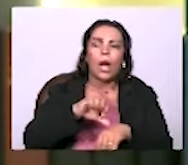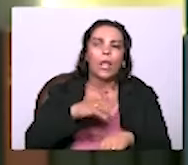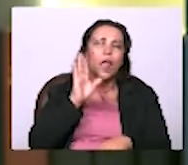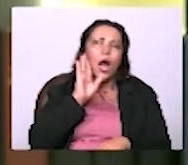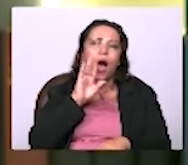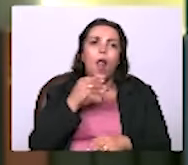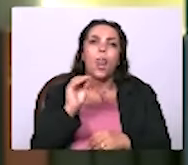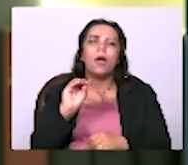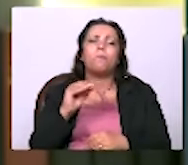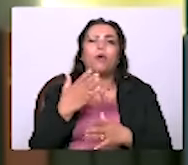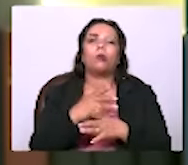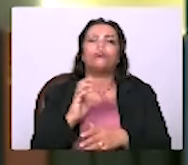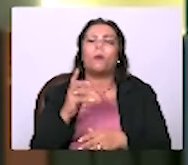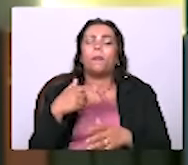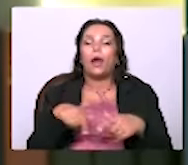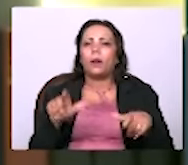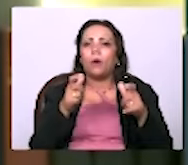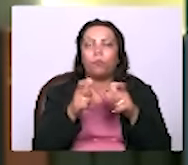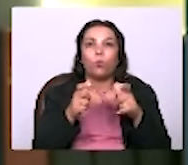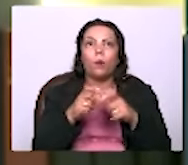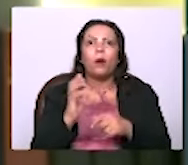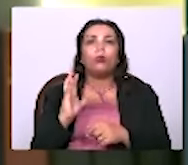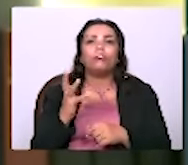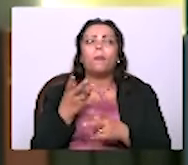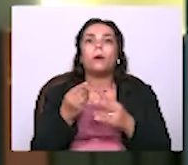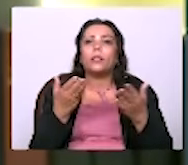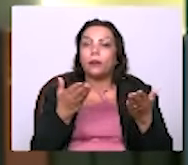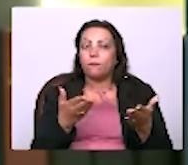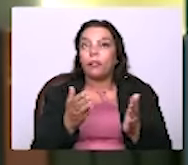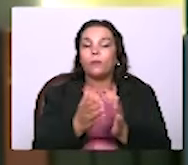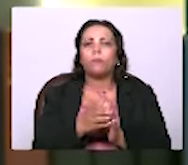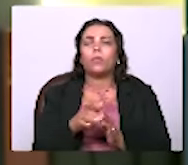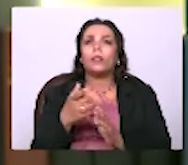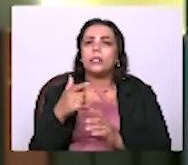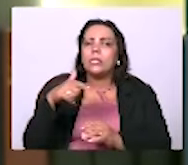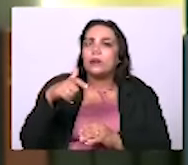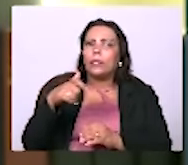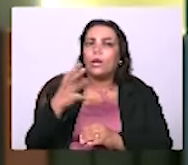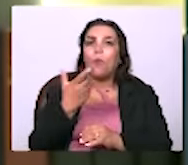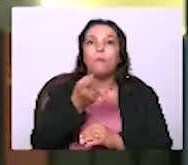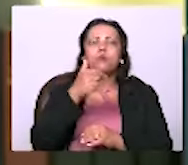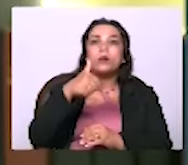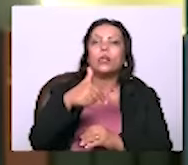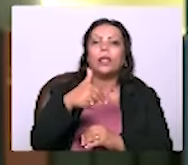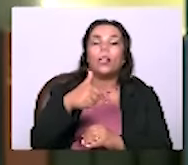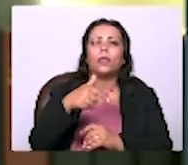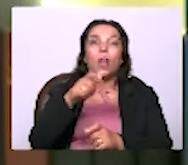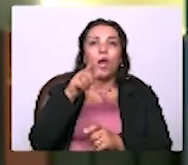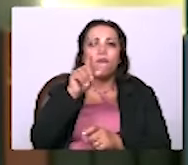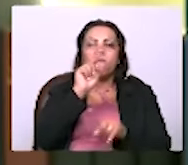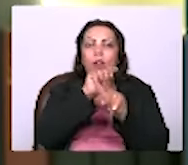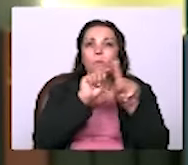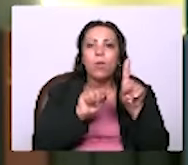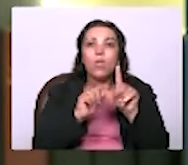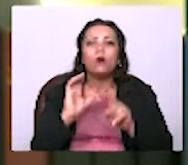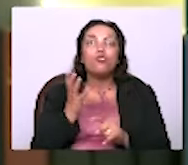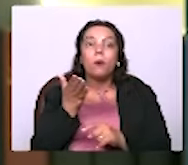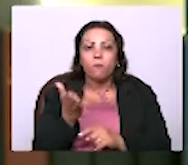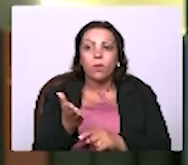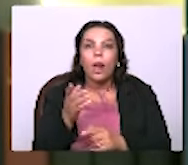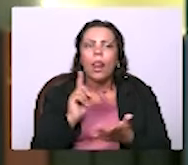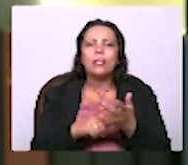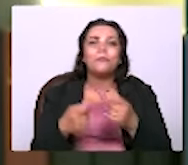للشباب احنا مجتمع شاب جدا يعني اكتر من 60 65% من سكان من الشباب فاذا هناك دائما